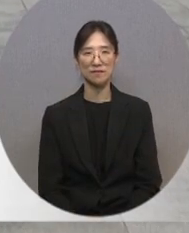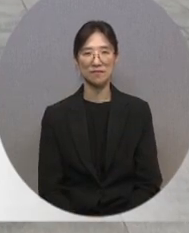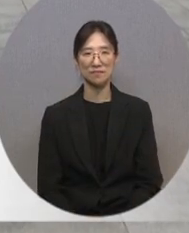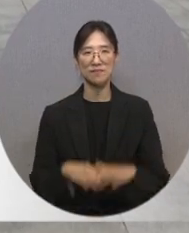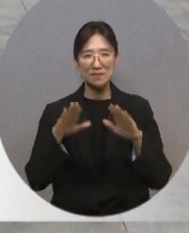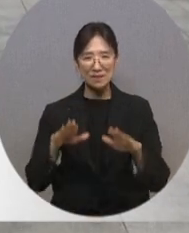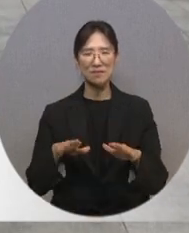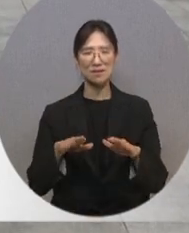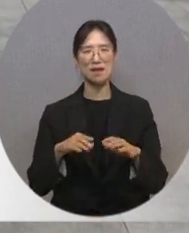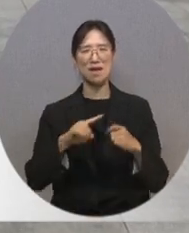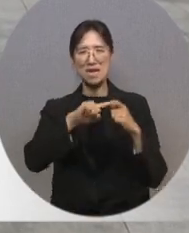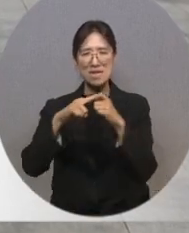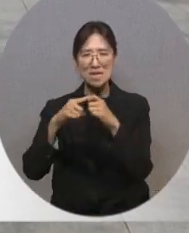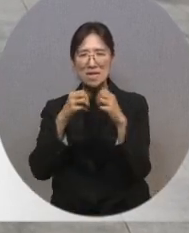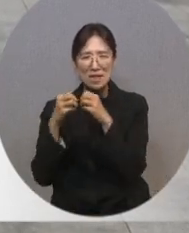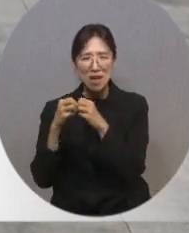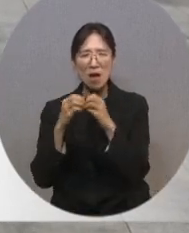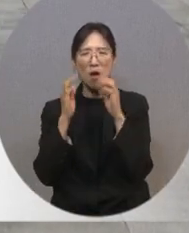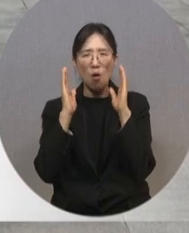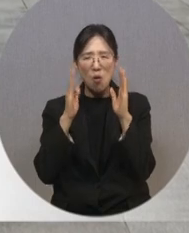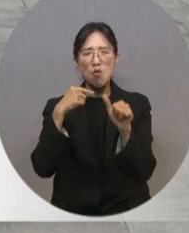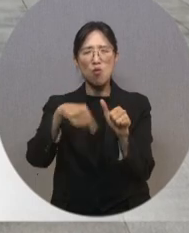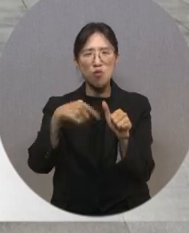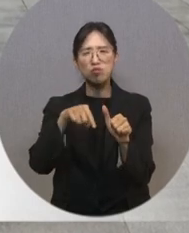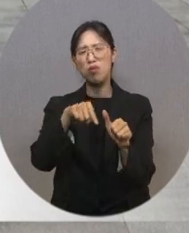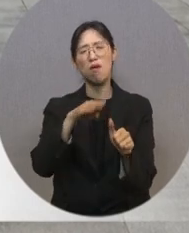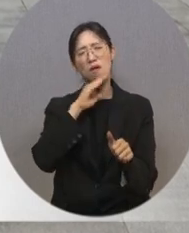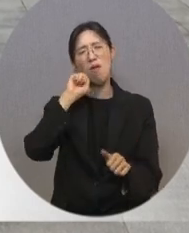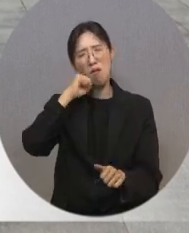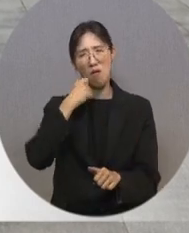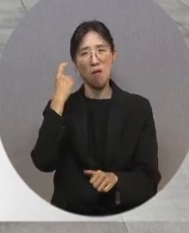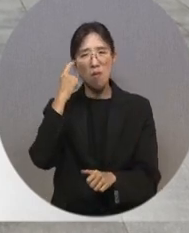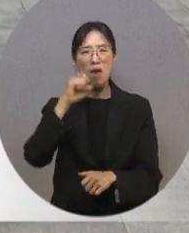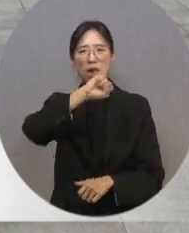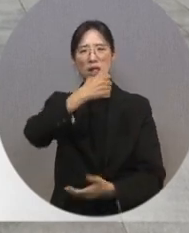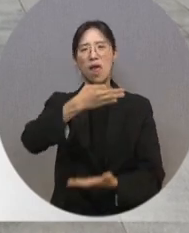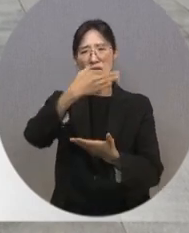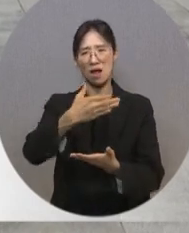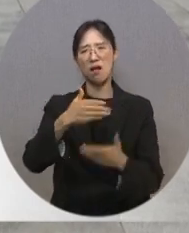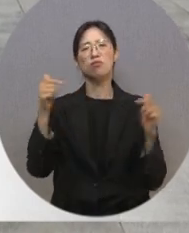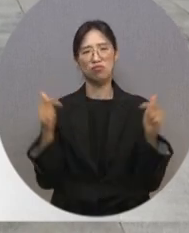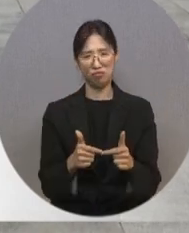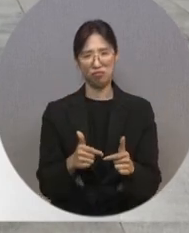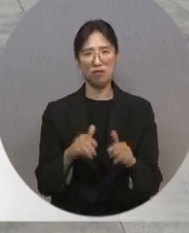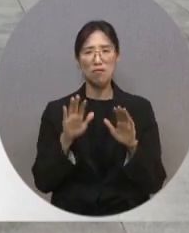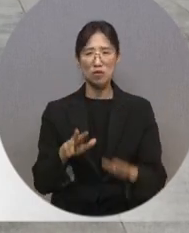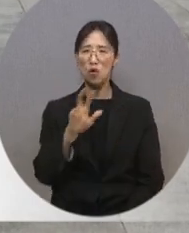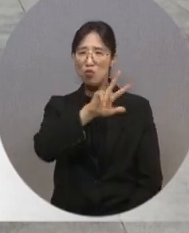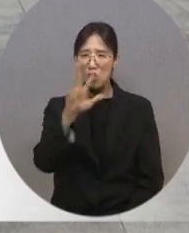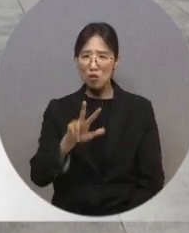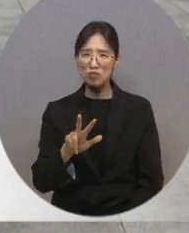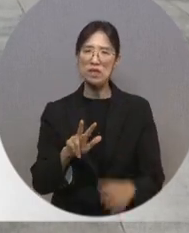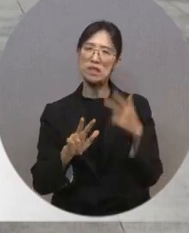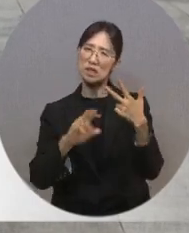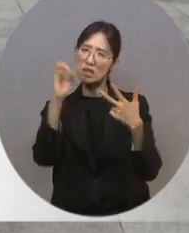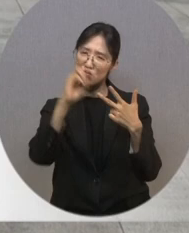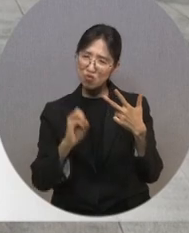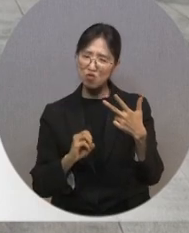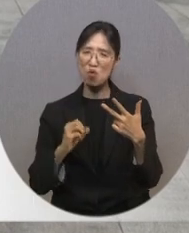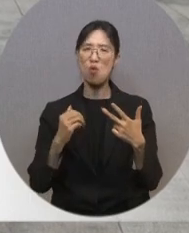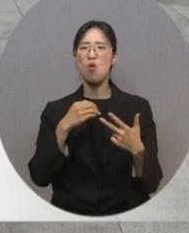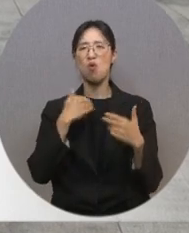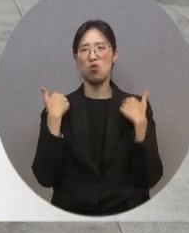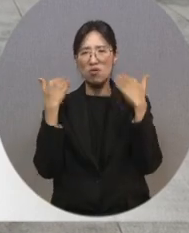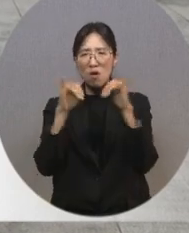문해교육 현장이 되게 많이 어려워요. 지금 예산이 삭감되고 있는데 전국에는 아직도 한 7% 정도의